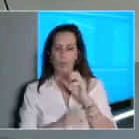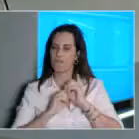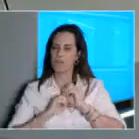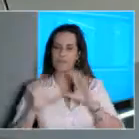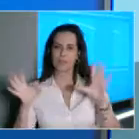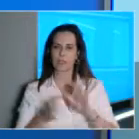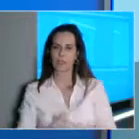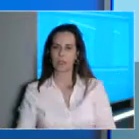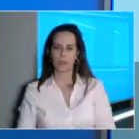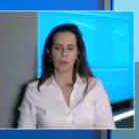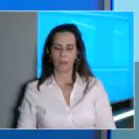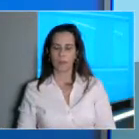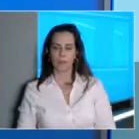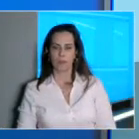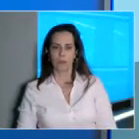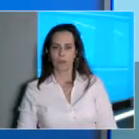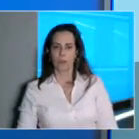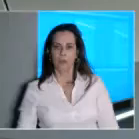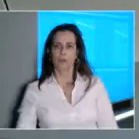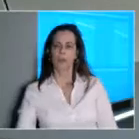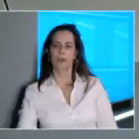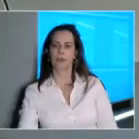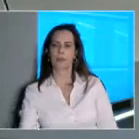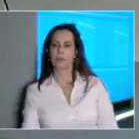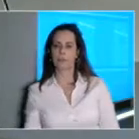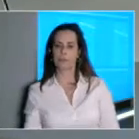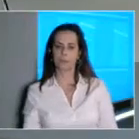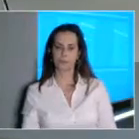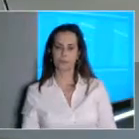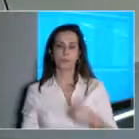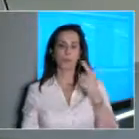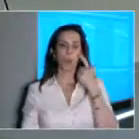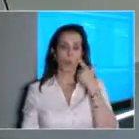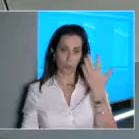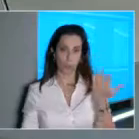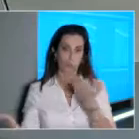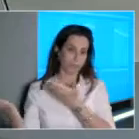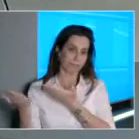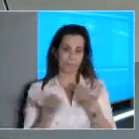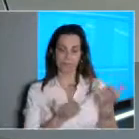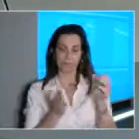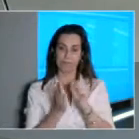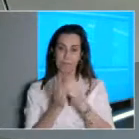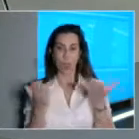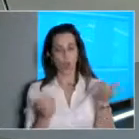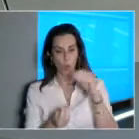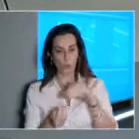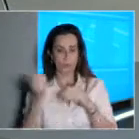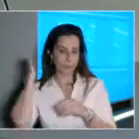והפיצו את הסרטון. עכשיו בואו נמשיך עם כמה כתבות שליקטנו מעיתוני